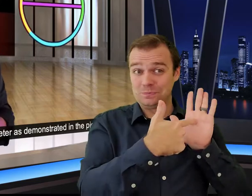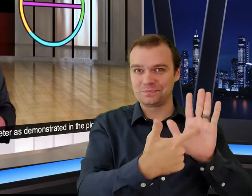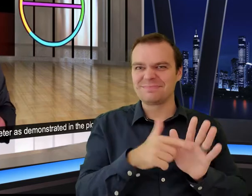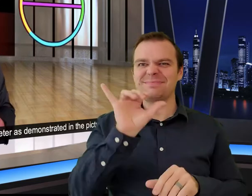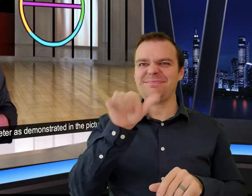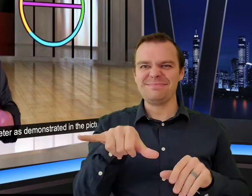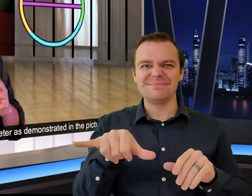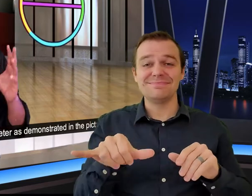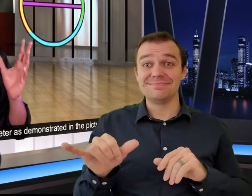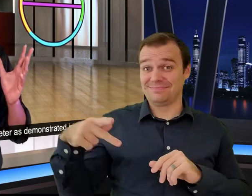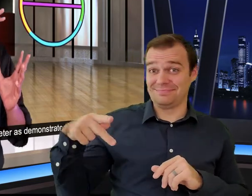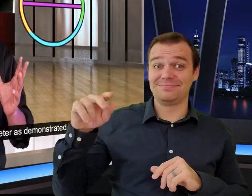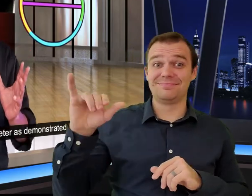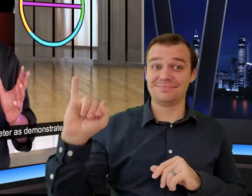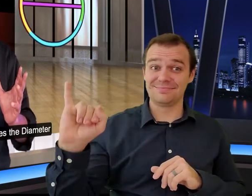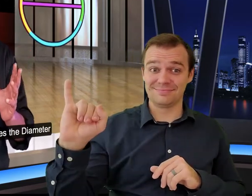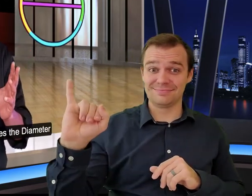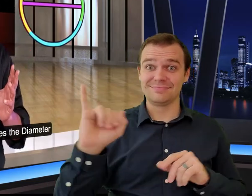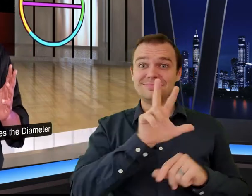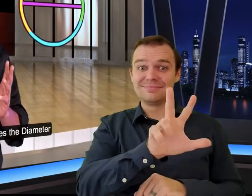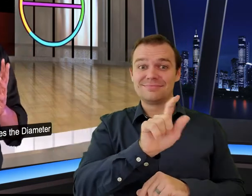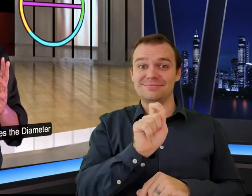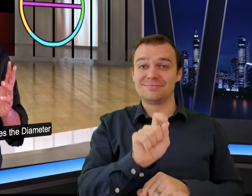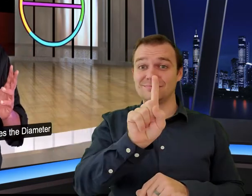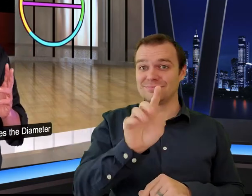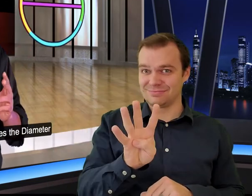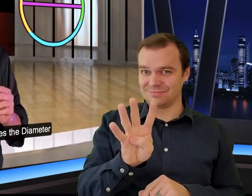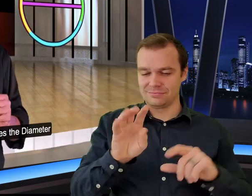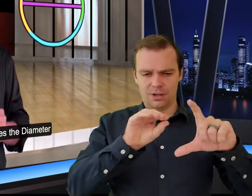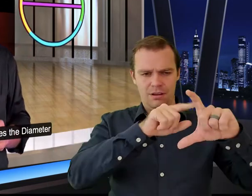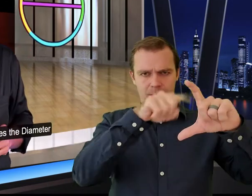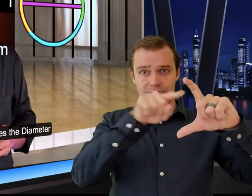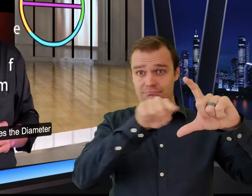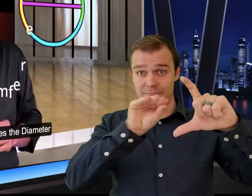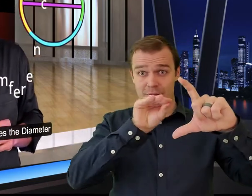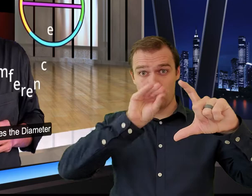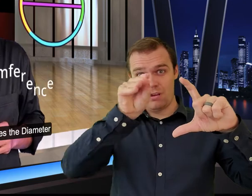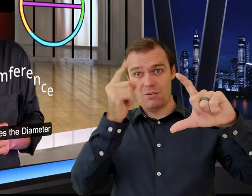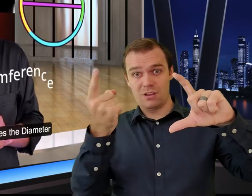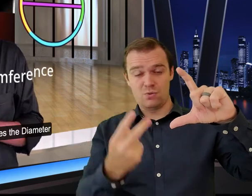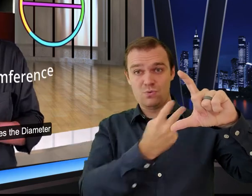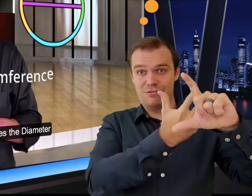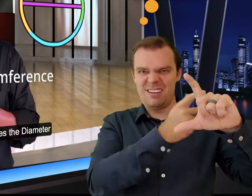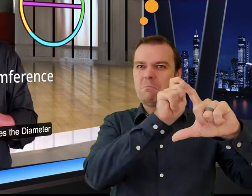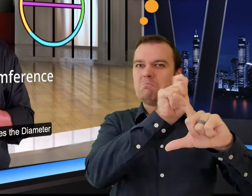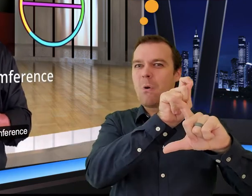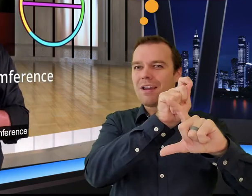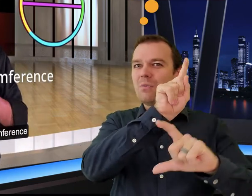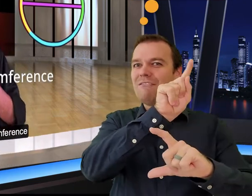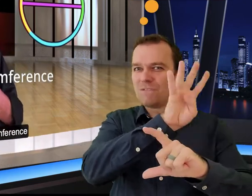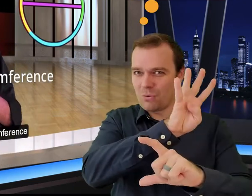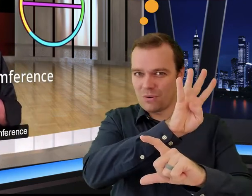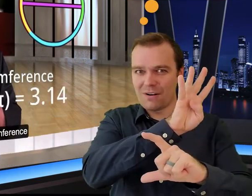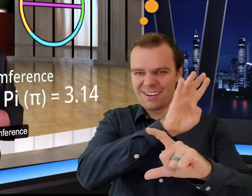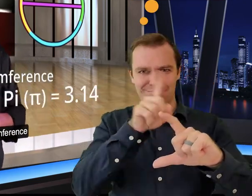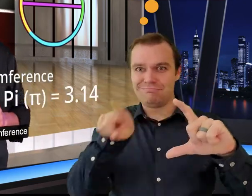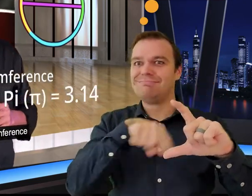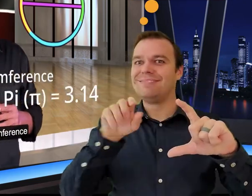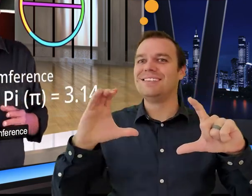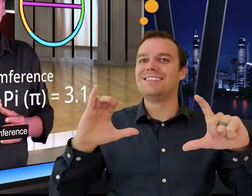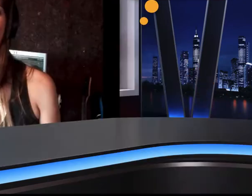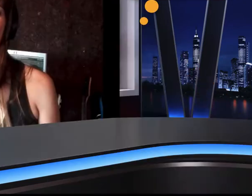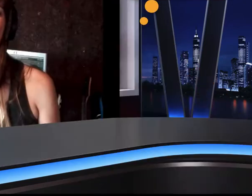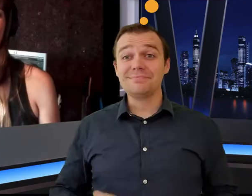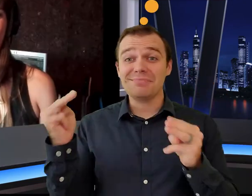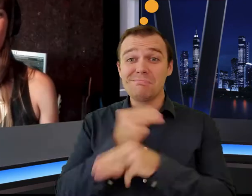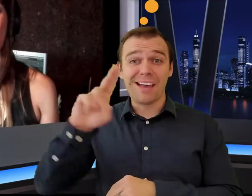आप डायग्राम्स में देख रहे हो। और वो टोटल जब होता है, जब टोटल आप करते हो, तो वो होता है 3.14 टाइम्स ऑफ डायमीटर, द सर्कमफ्रेंस। और फिर हमने